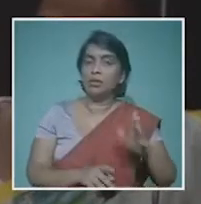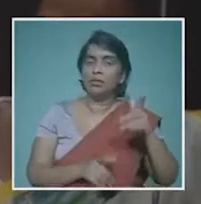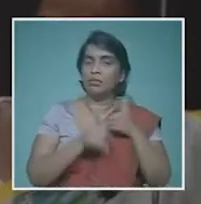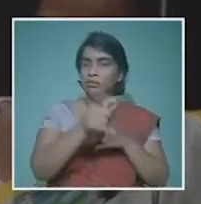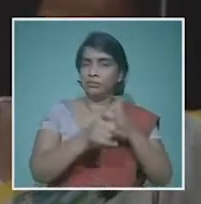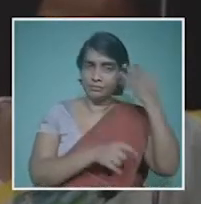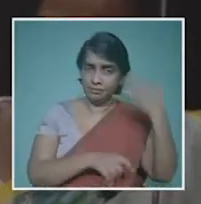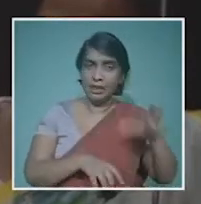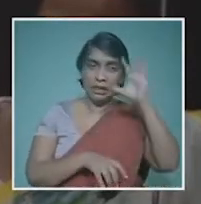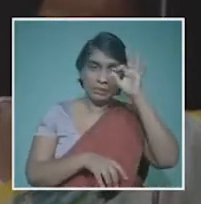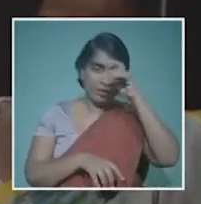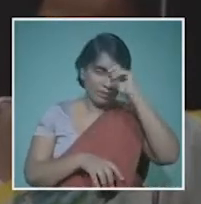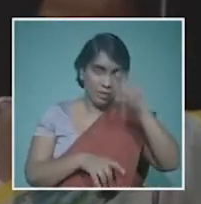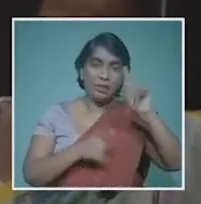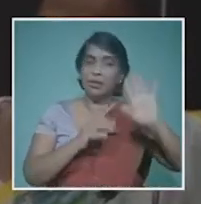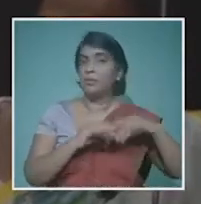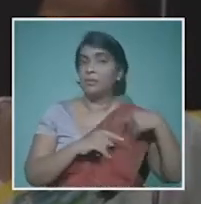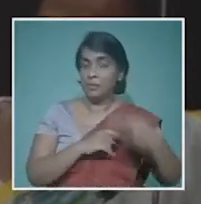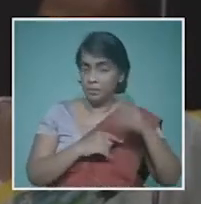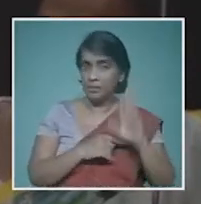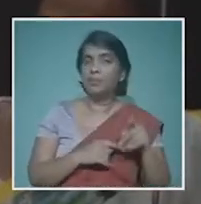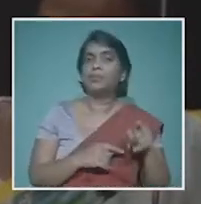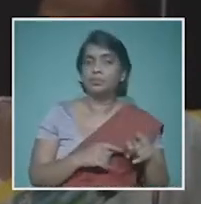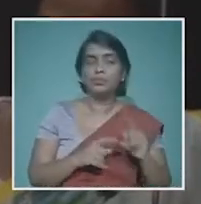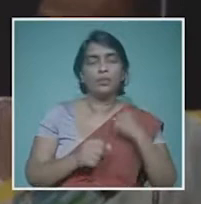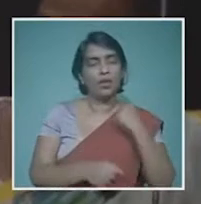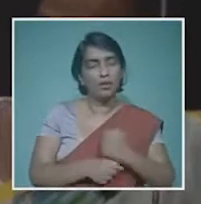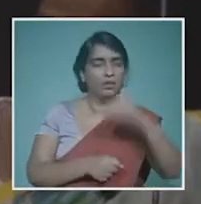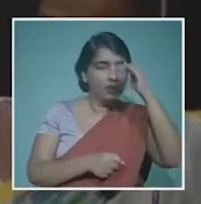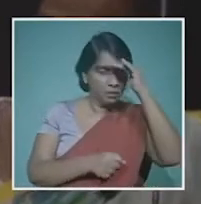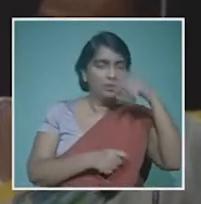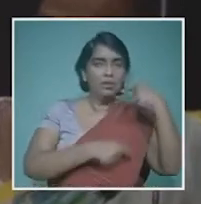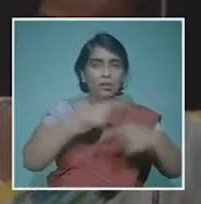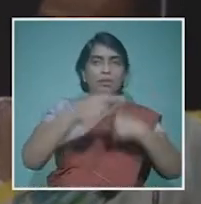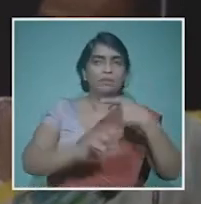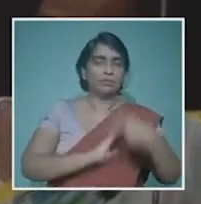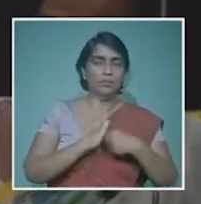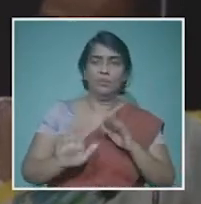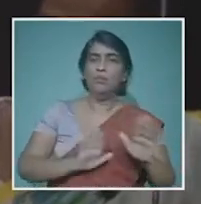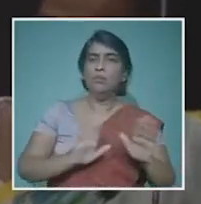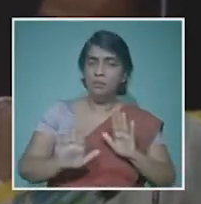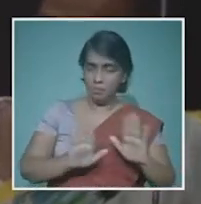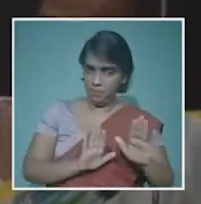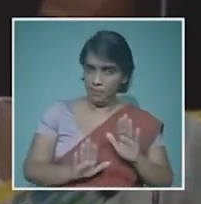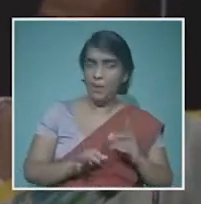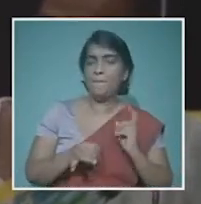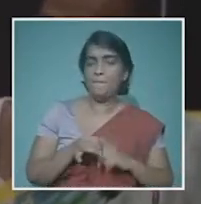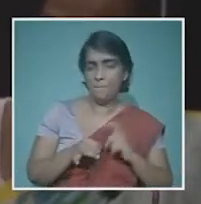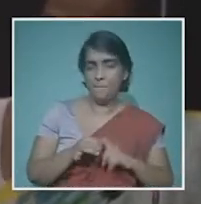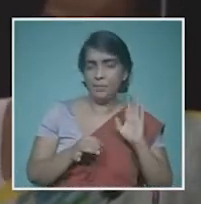වුණා. එතුමාගෙන් පස්සේ හිටපු සෑම රාජ්‍ය නායකයෙකුට මේ රට පාලනය කරන්න ප්‍රශ්න